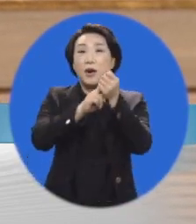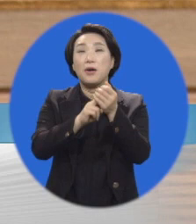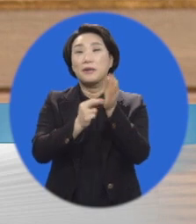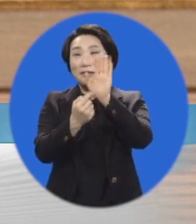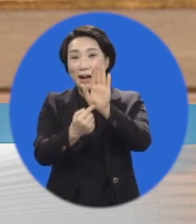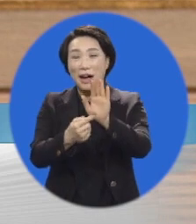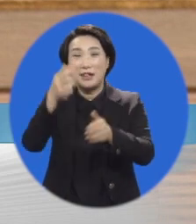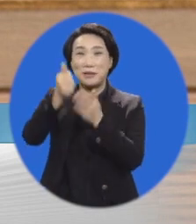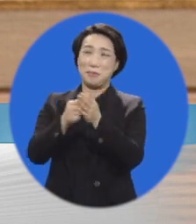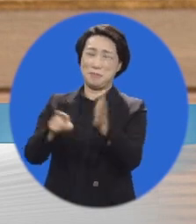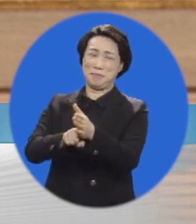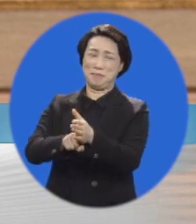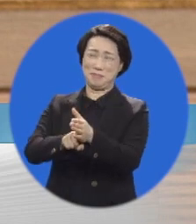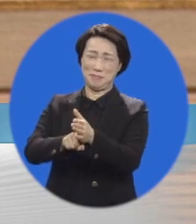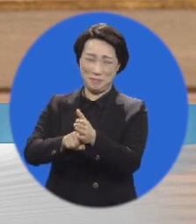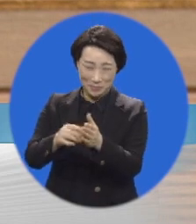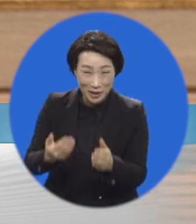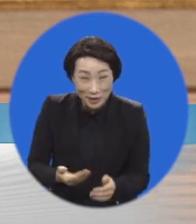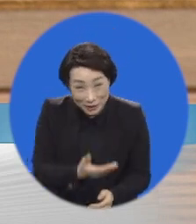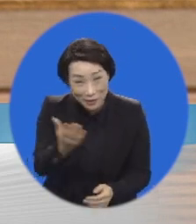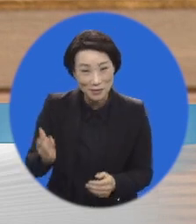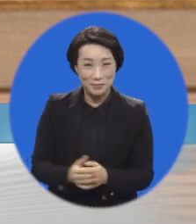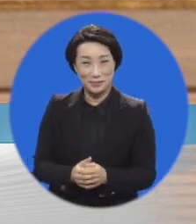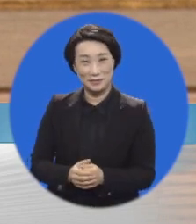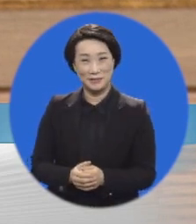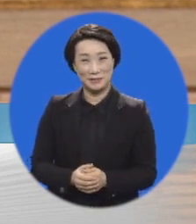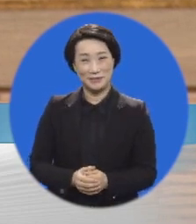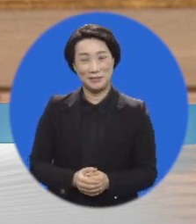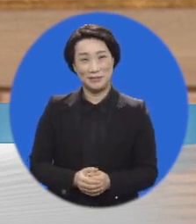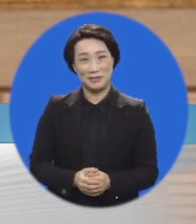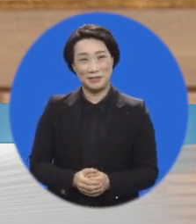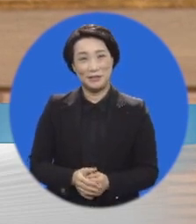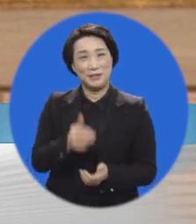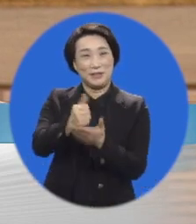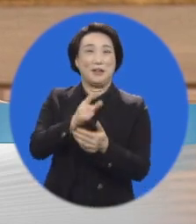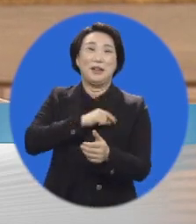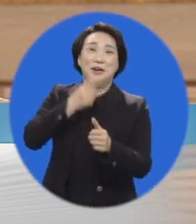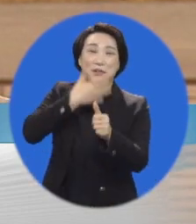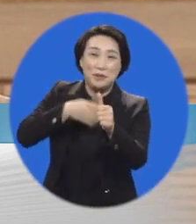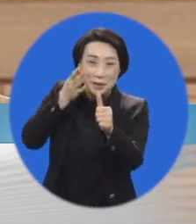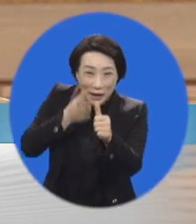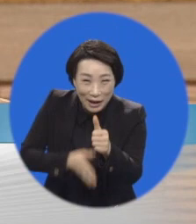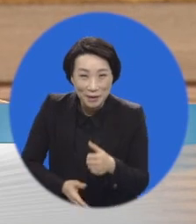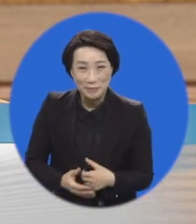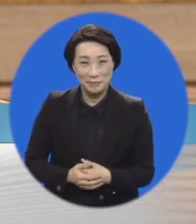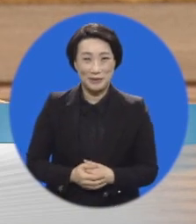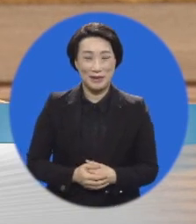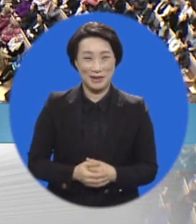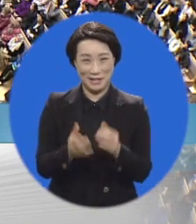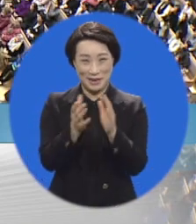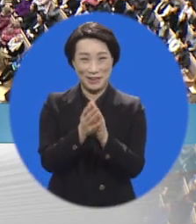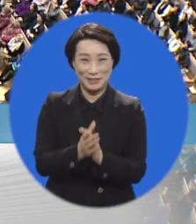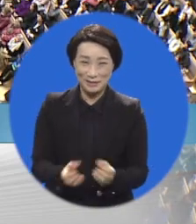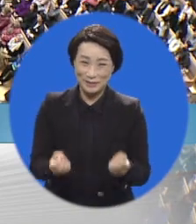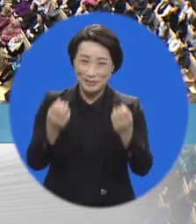더 믿게 되는 현상을 이해하시기를 주님의 힘으로 축원합니다. 할렐루야.